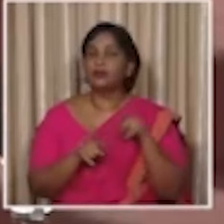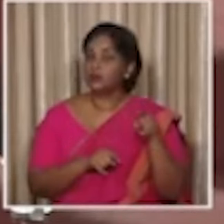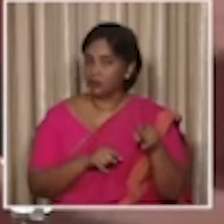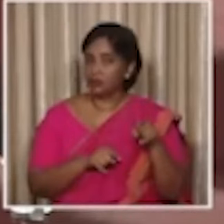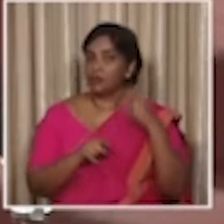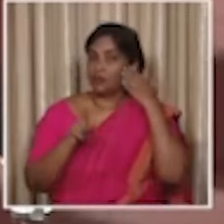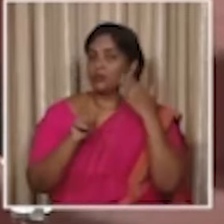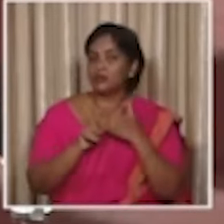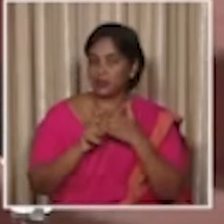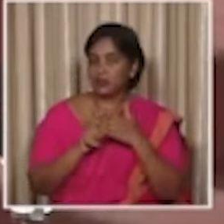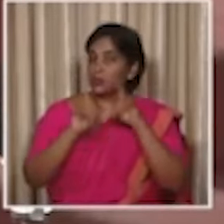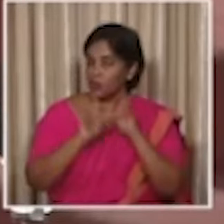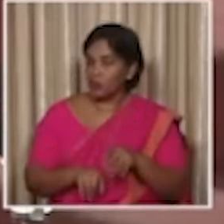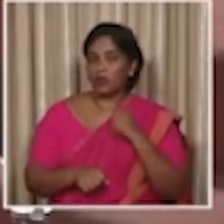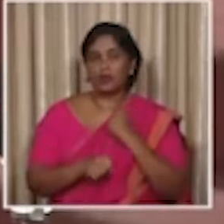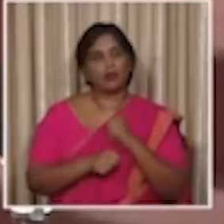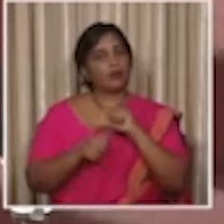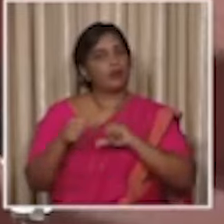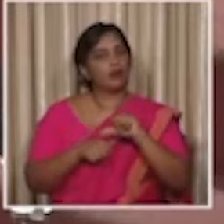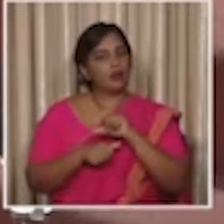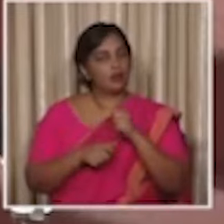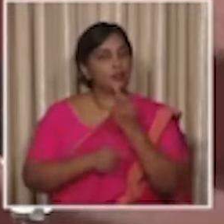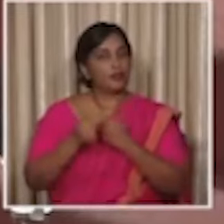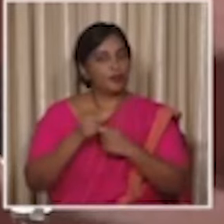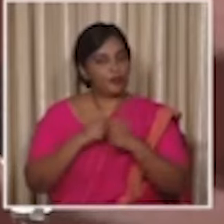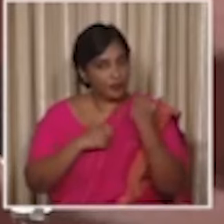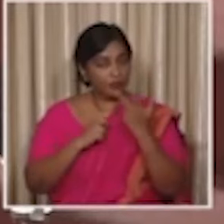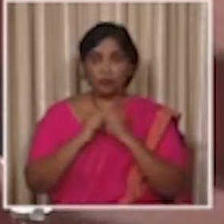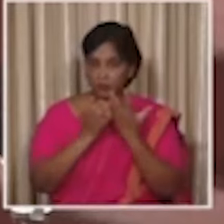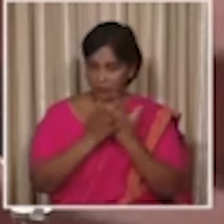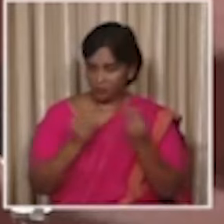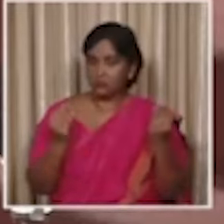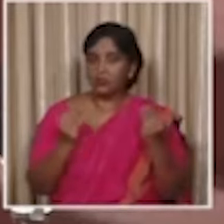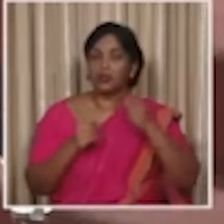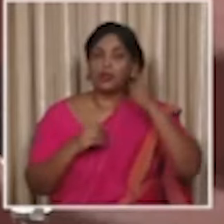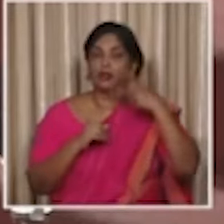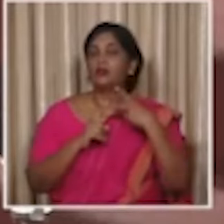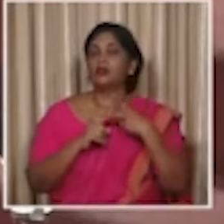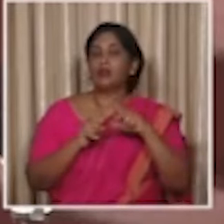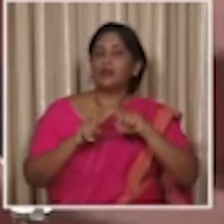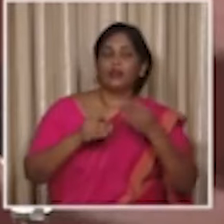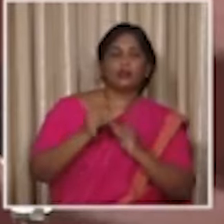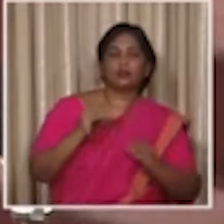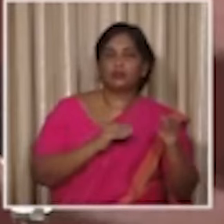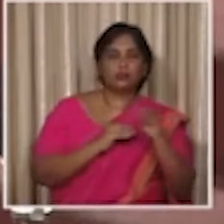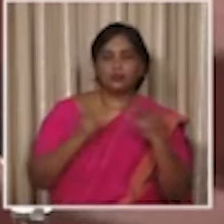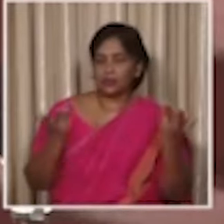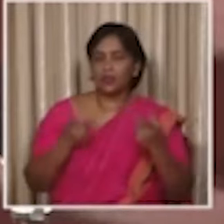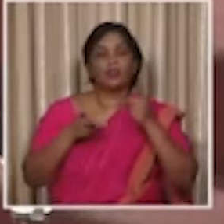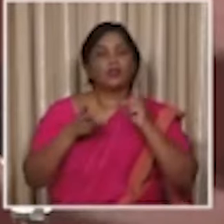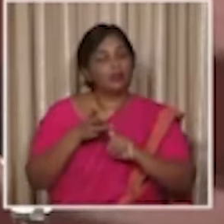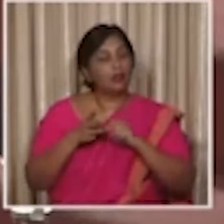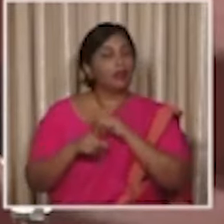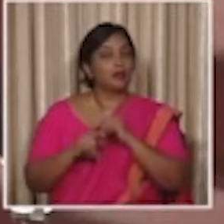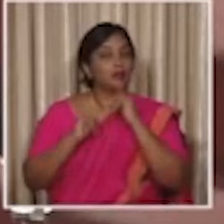ඒ සඳහා මේ වගේ රාජ්‍ය ආයතන එක විකුණන ප්‍රශ්න විසඳනවාද පළවෙනි එක? දෙවෙනි එක මේකට වෙන විකල්පයක් නැද්ද? ඊළඟට මේකෙන්